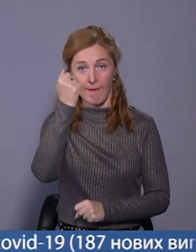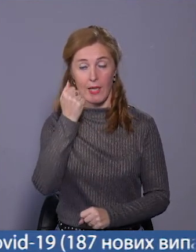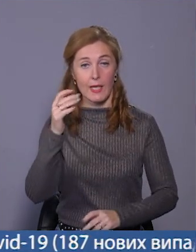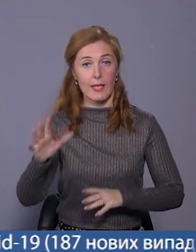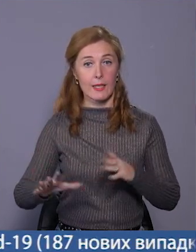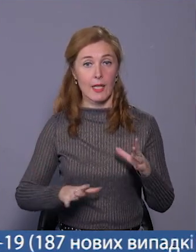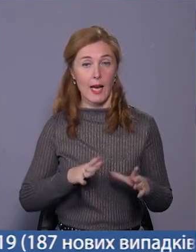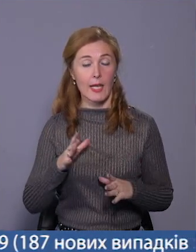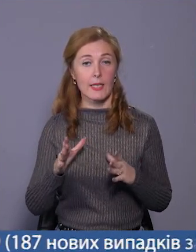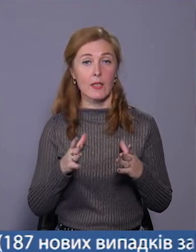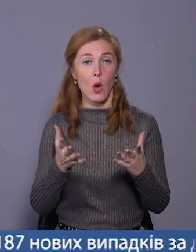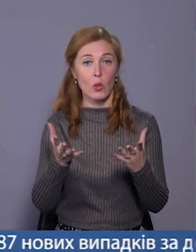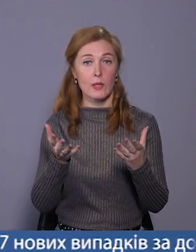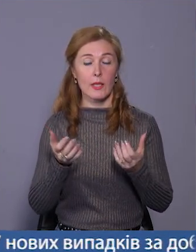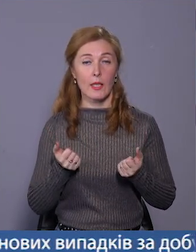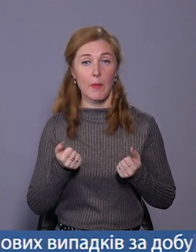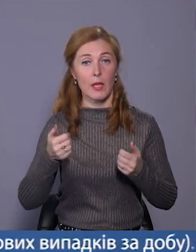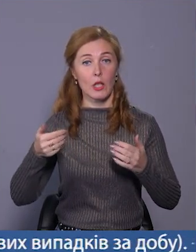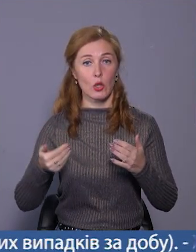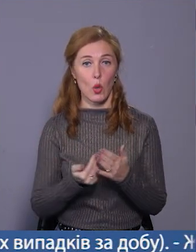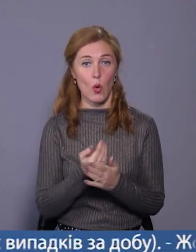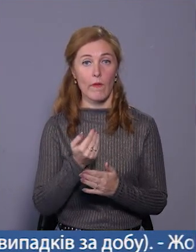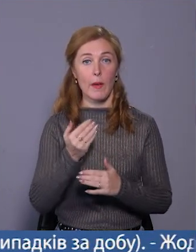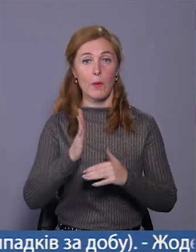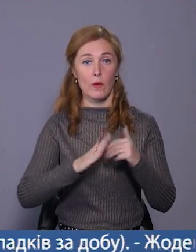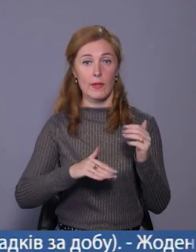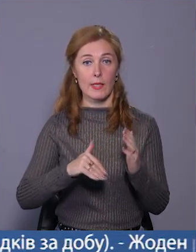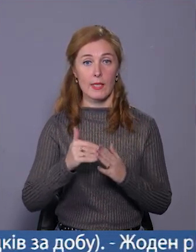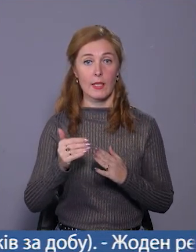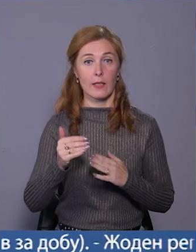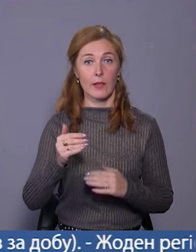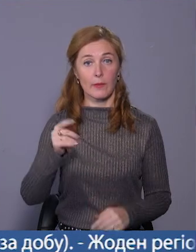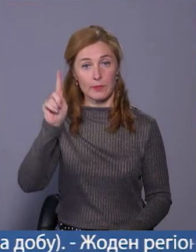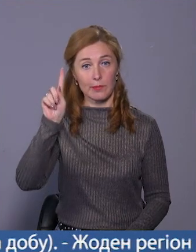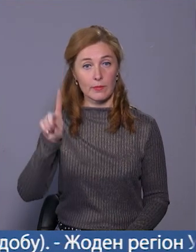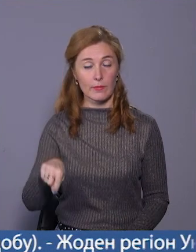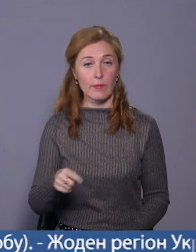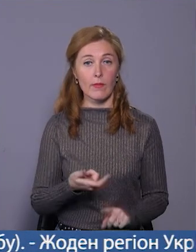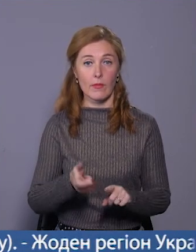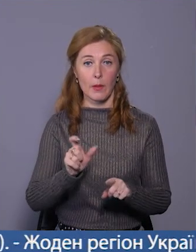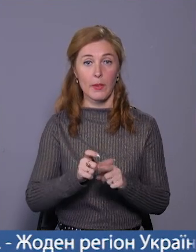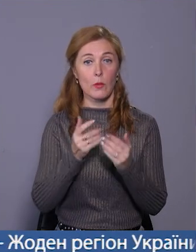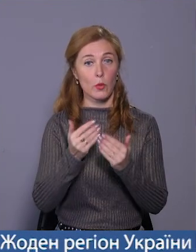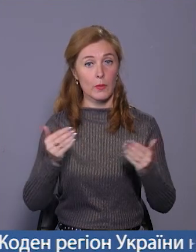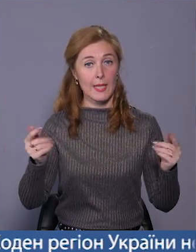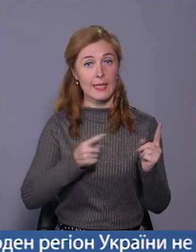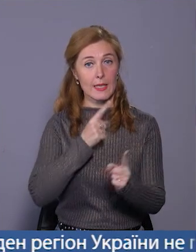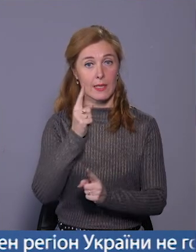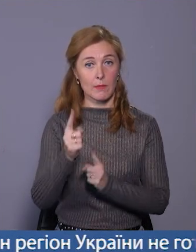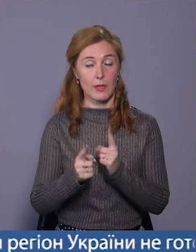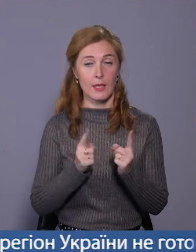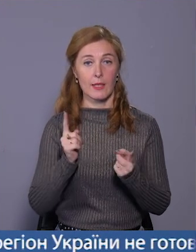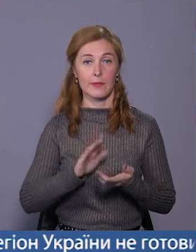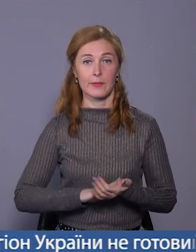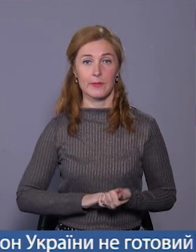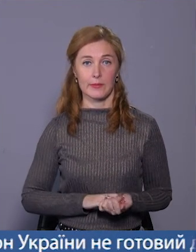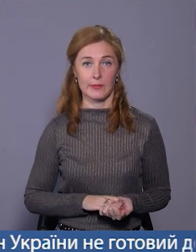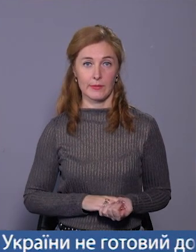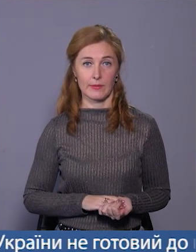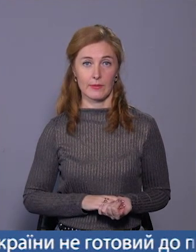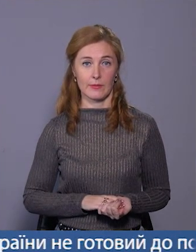мозковим штурмам отримали нові професійні компетенції. Більше про музейні зміни у сюжеті Ольги